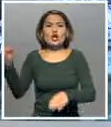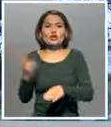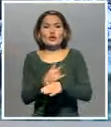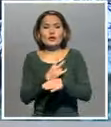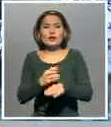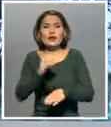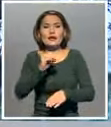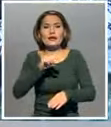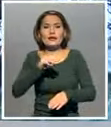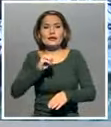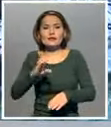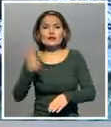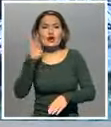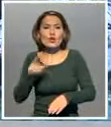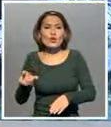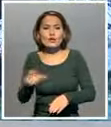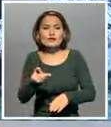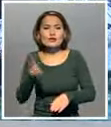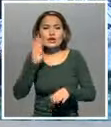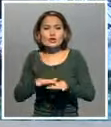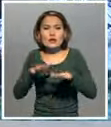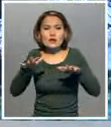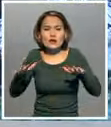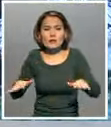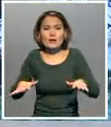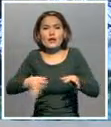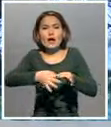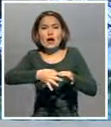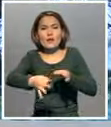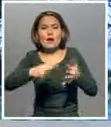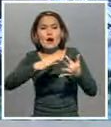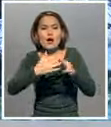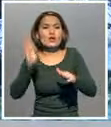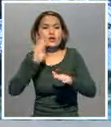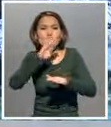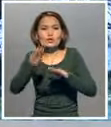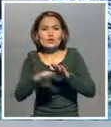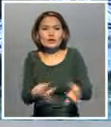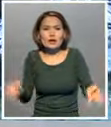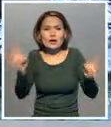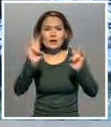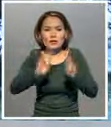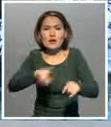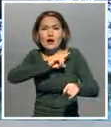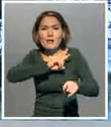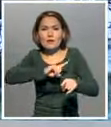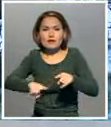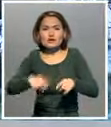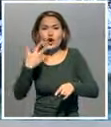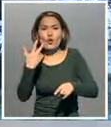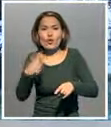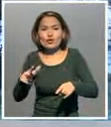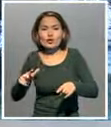Түнде Ертіс өзені арнасынан асып, қаланың шығыс поселкесінде жағалауға жақын орналасқан бірнеше көшеге су жайылды. Көзді ашып жұмғанша